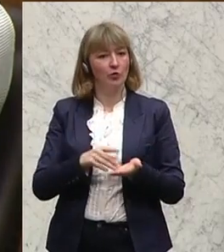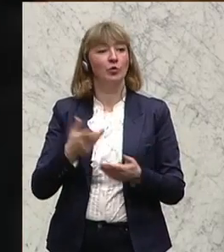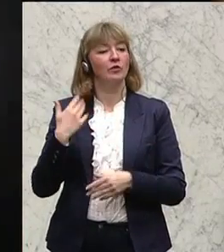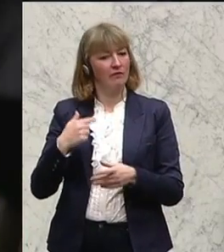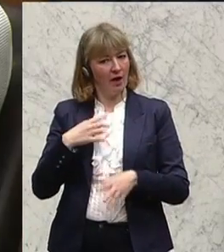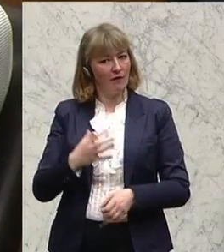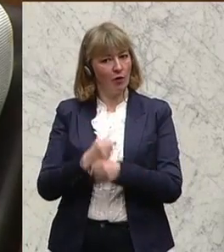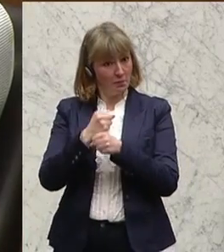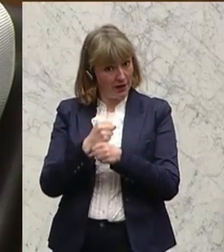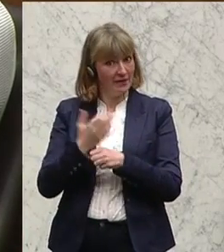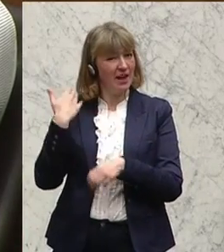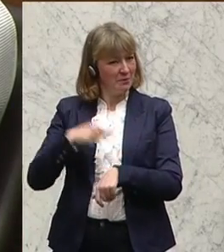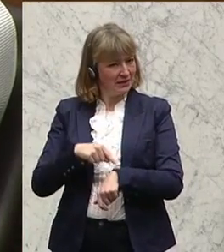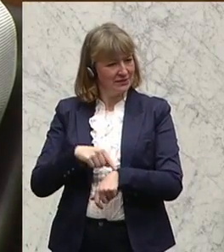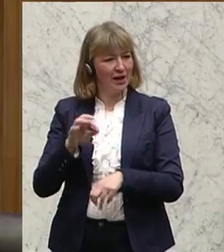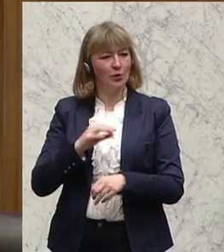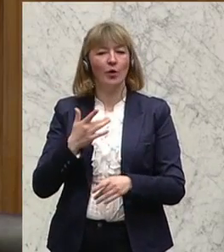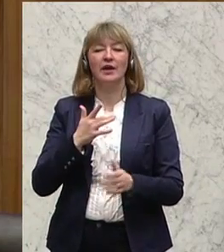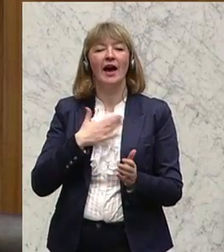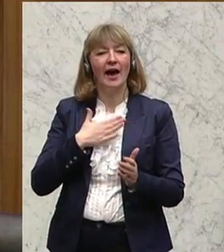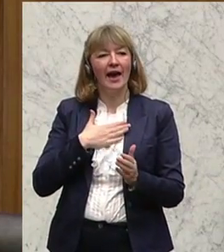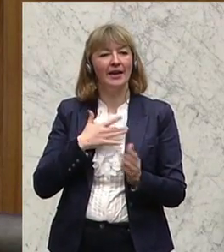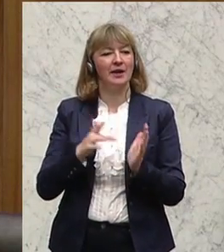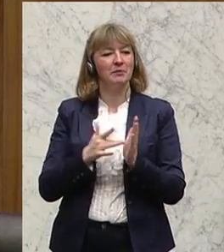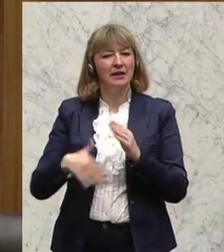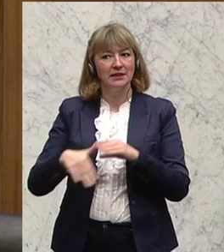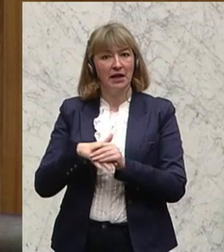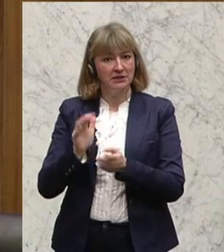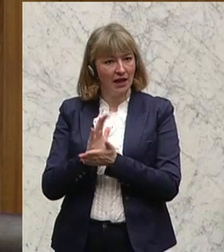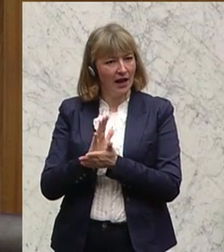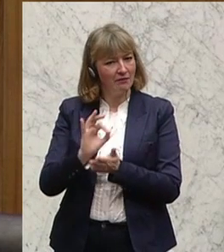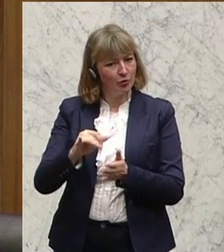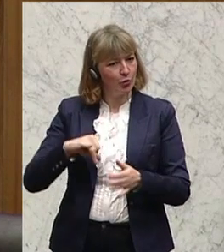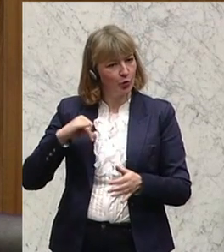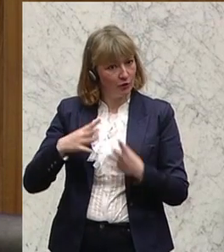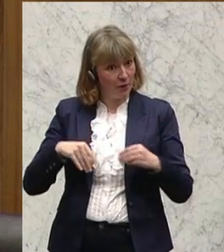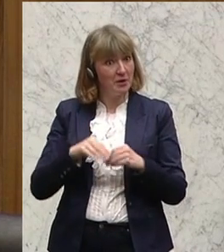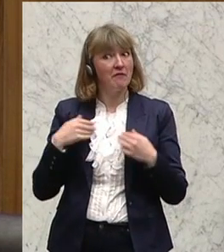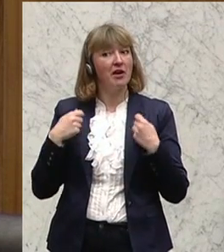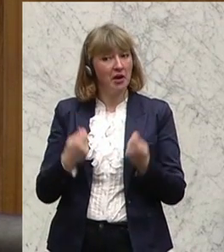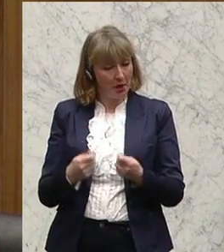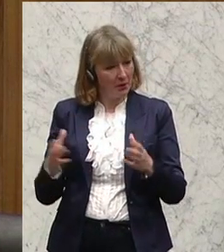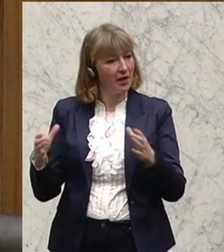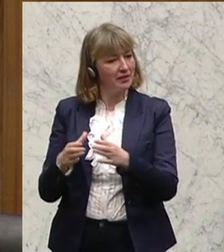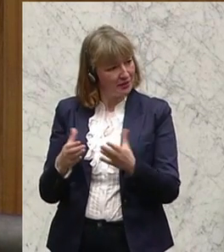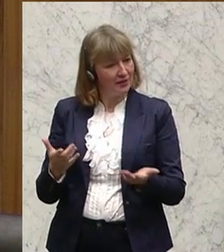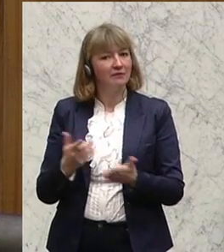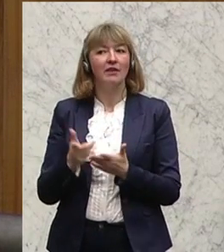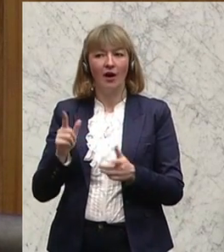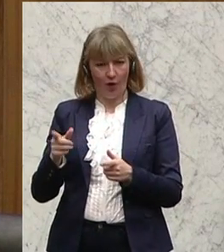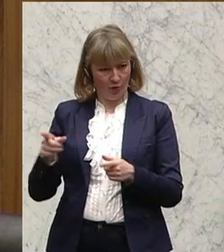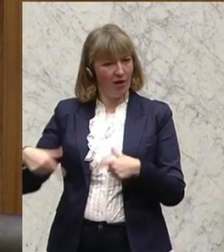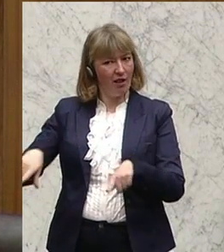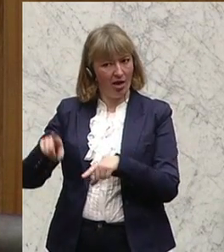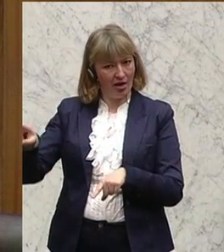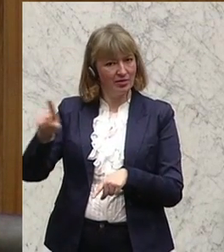lang Wohnbeihilfen, es gab sogar Eigenmittelersatzdarlehen für Jungfamilien. All diese Dinge, die natürlich jetzt nicht den Bund, sondern vor allem auch die Länder